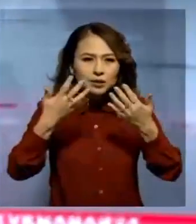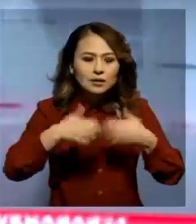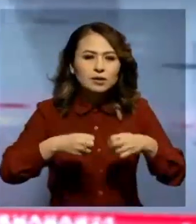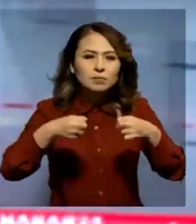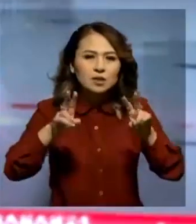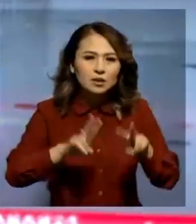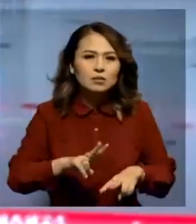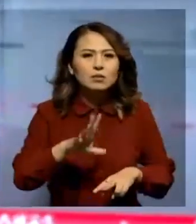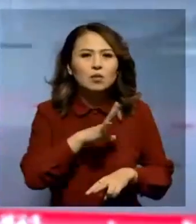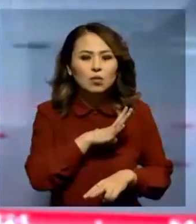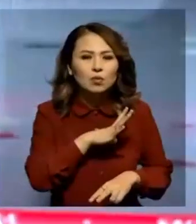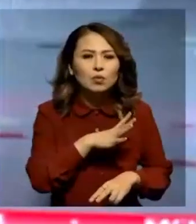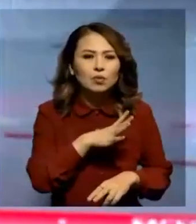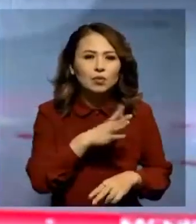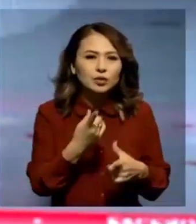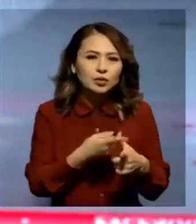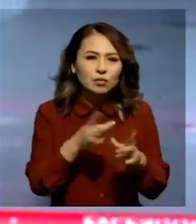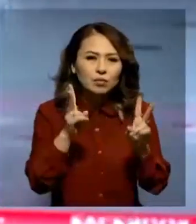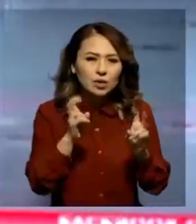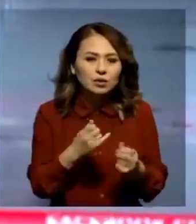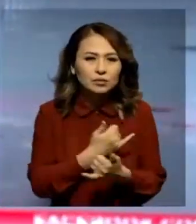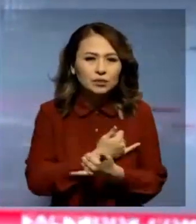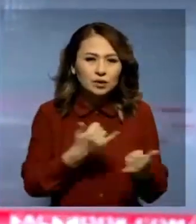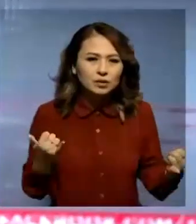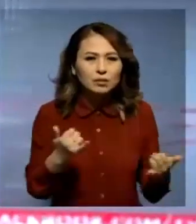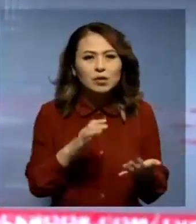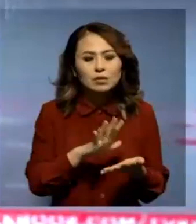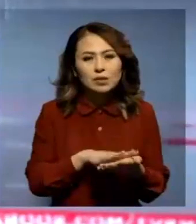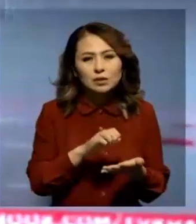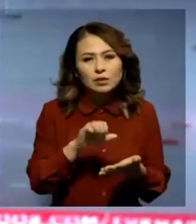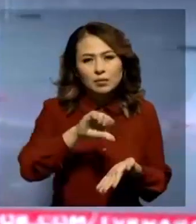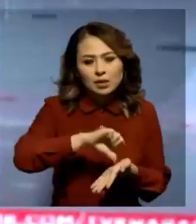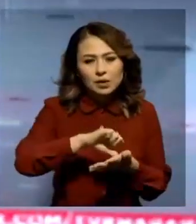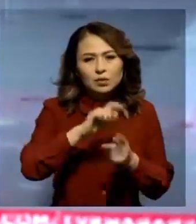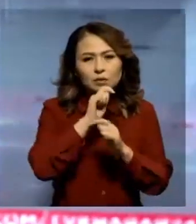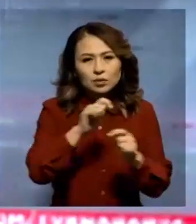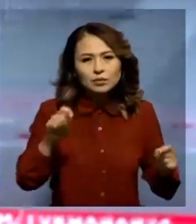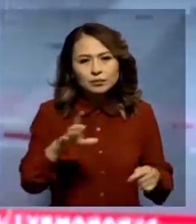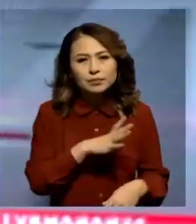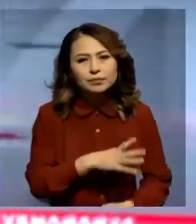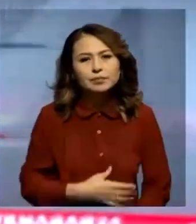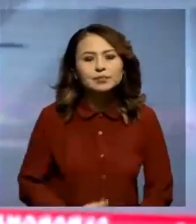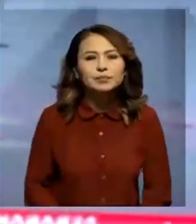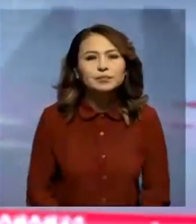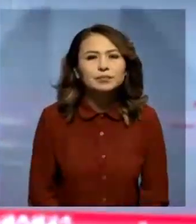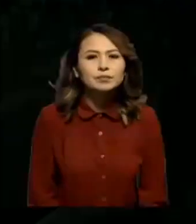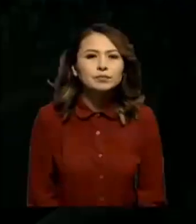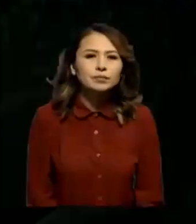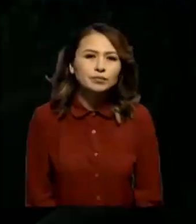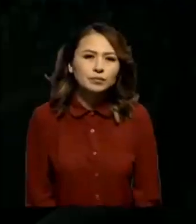арналған Сыр қоғамы руханият бесік атты шарада паш етіліп, бірқатар саланы майталмандары марапат төрінен көрінді.